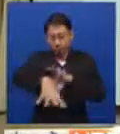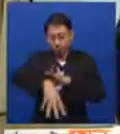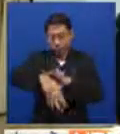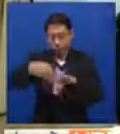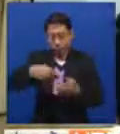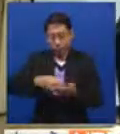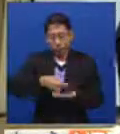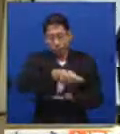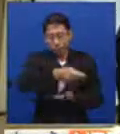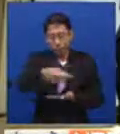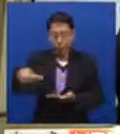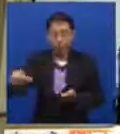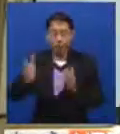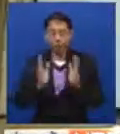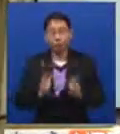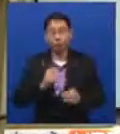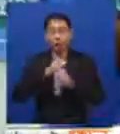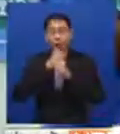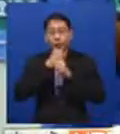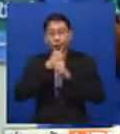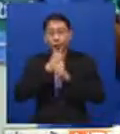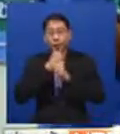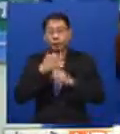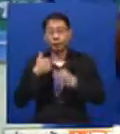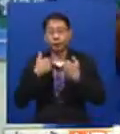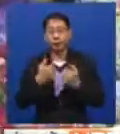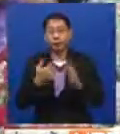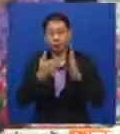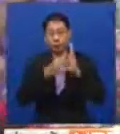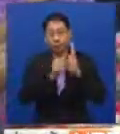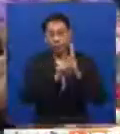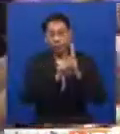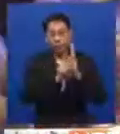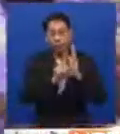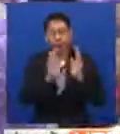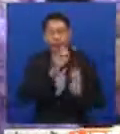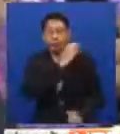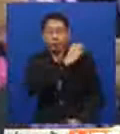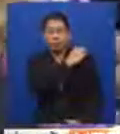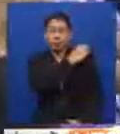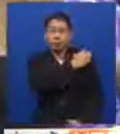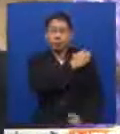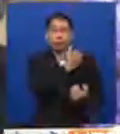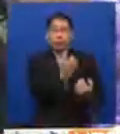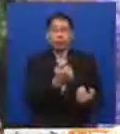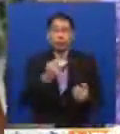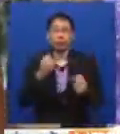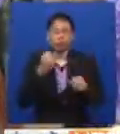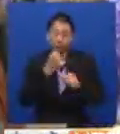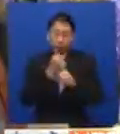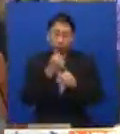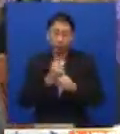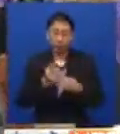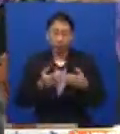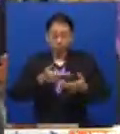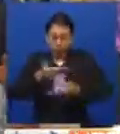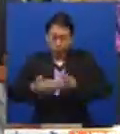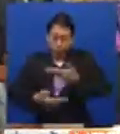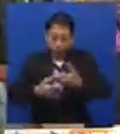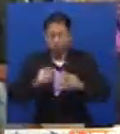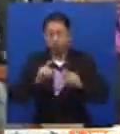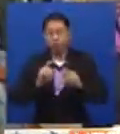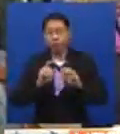ของขวัญให้กับผู้สูงอายุด้วยส่วนหน้าหาดที่ศรีสะเกษค่ะข้าราชการพนักงานรัฐวิสาหกิจพ่อค้าประชาชน